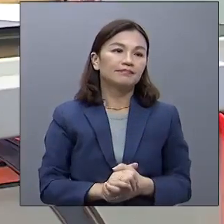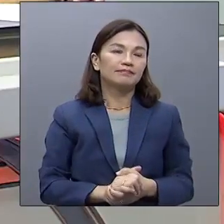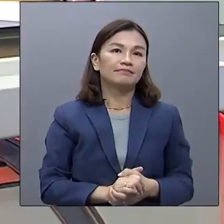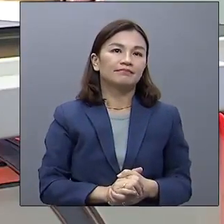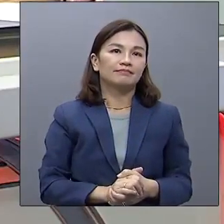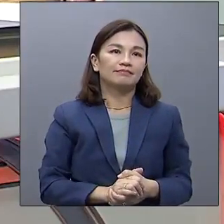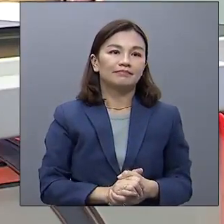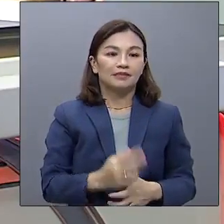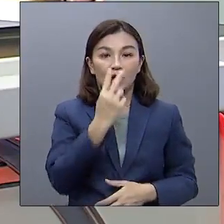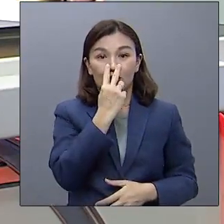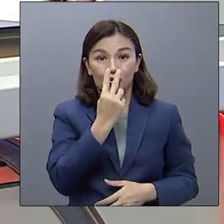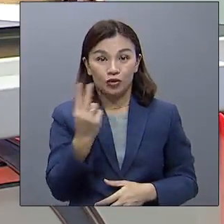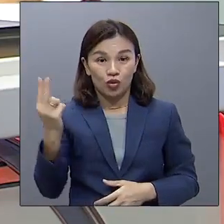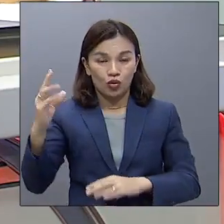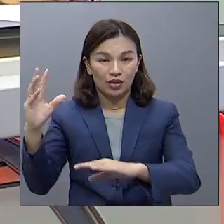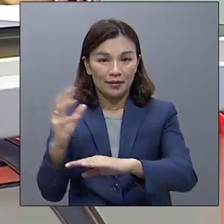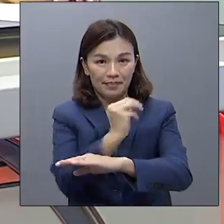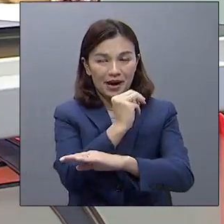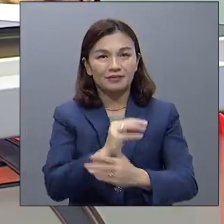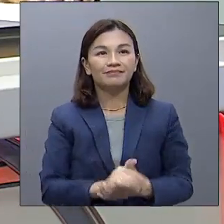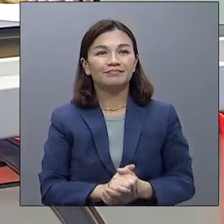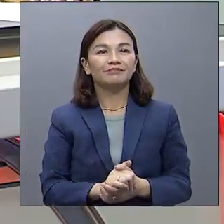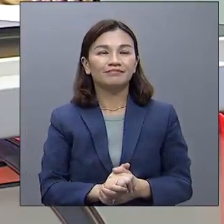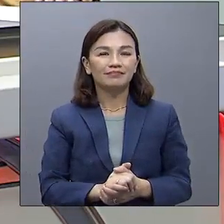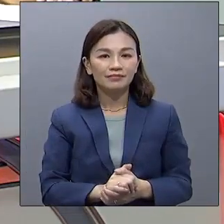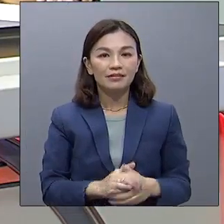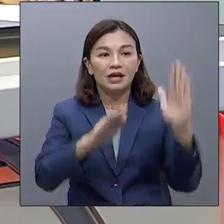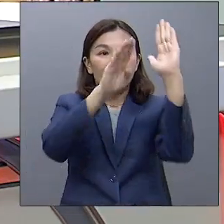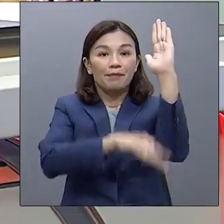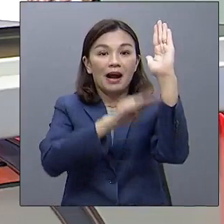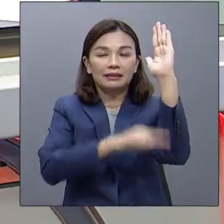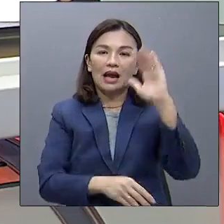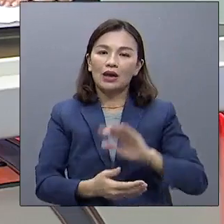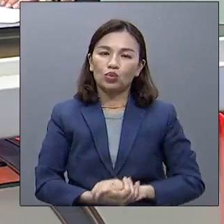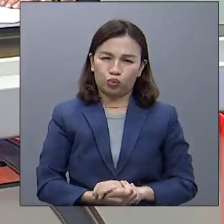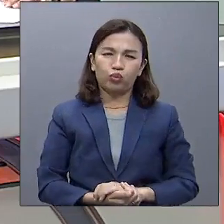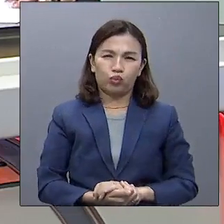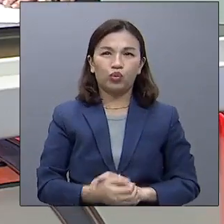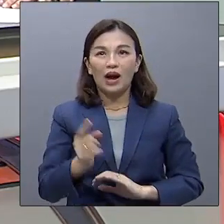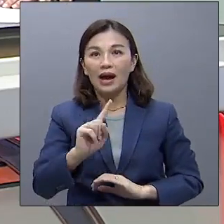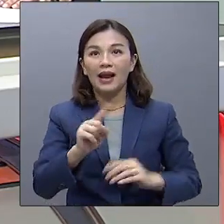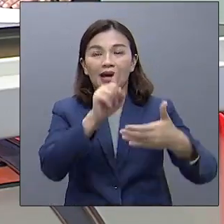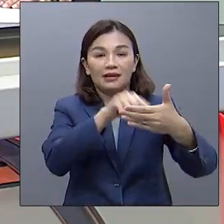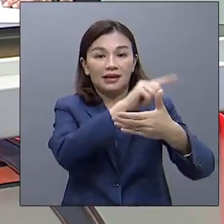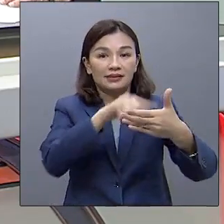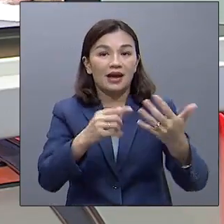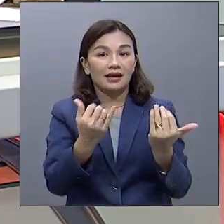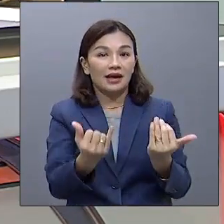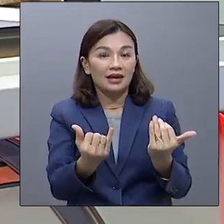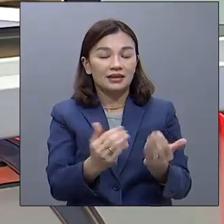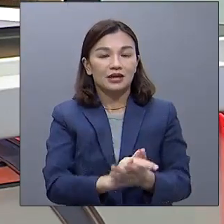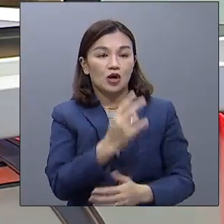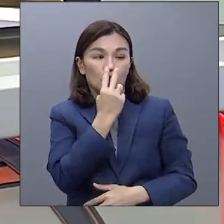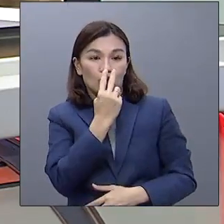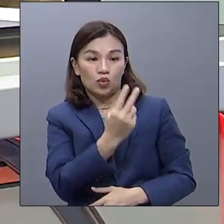ไปดูบรรยากาศทางการเมืองกันต่อเลยนะคะสำหรับพื้นที่ภาคใต้ไม่ง่ายจริงๆสำหรับการเลือกตั้งในครั้งนี้ที่ถูกจับตาม